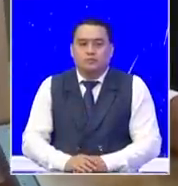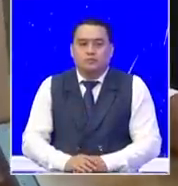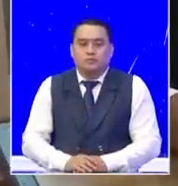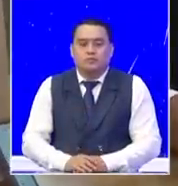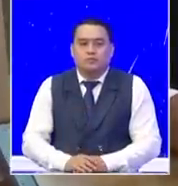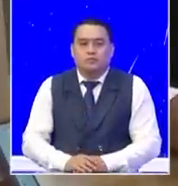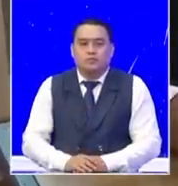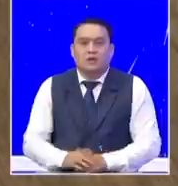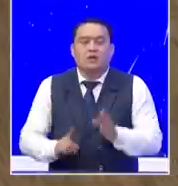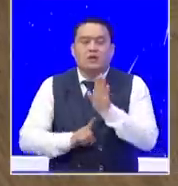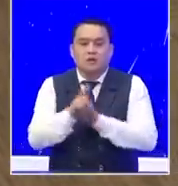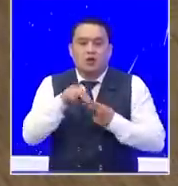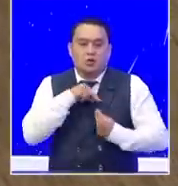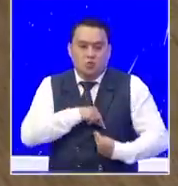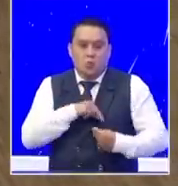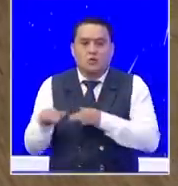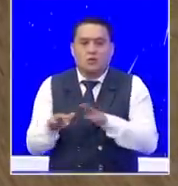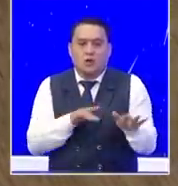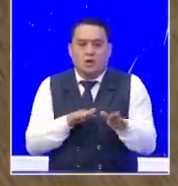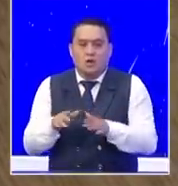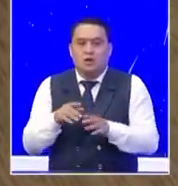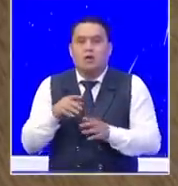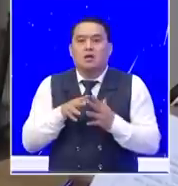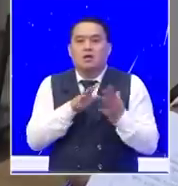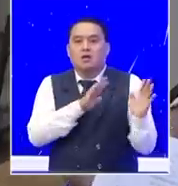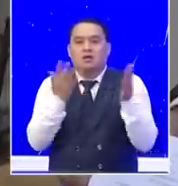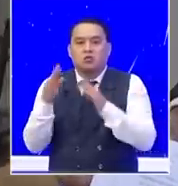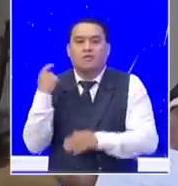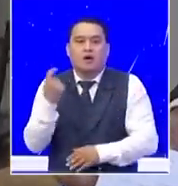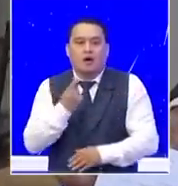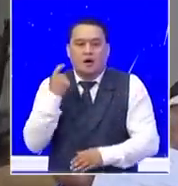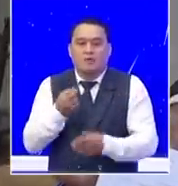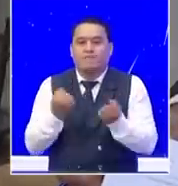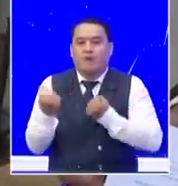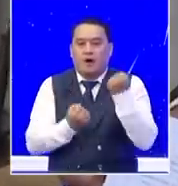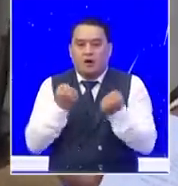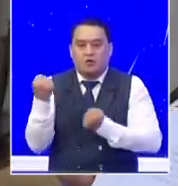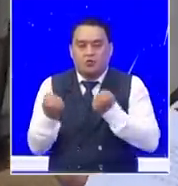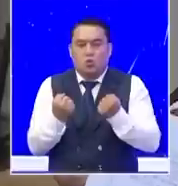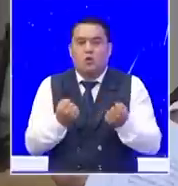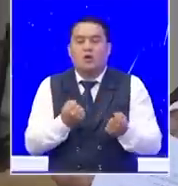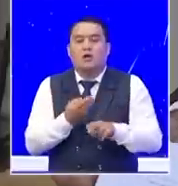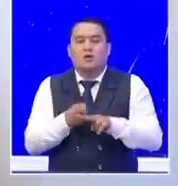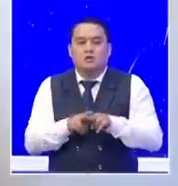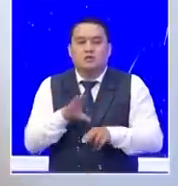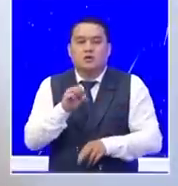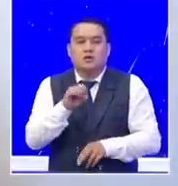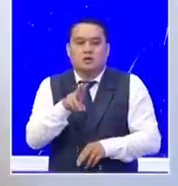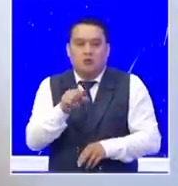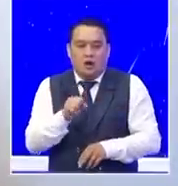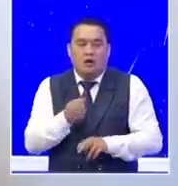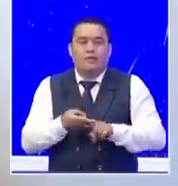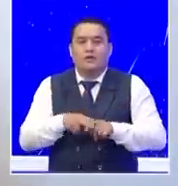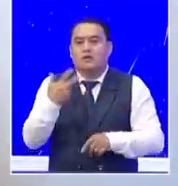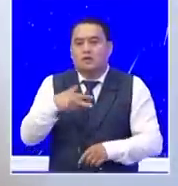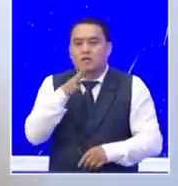Леонид Сидоренко начал свою трудовую деятельность в сфере лесного хозяйства с должности водителя охотоинспектора по охране сайги. За 30-летний